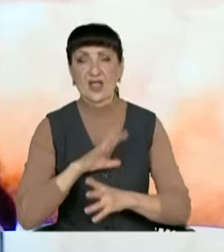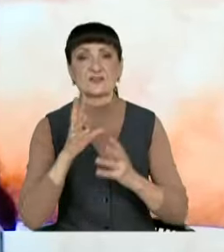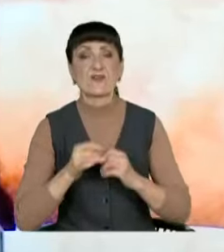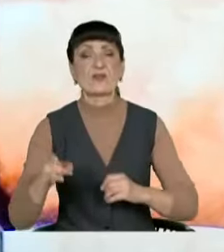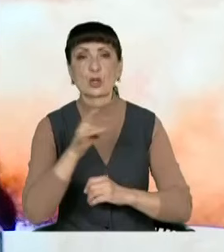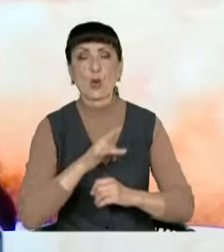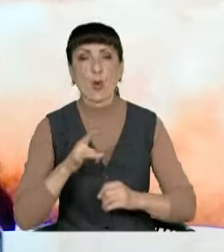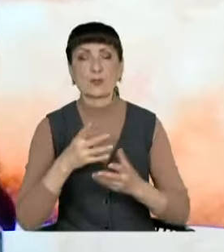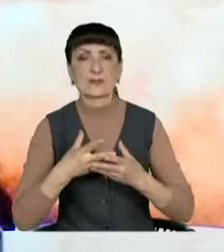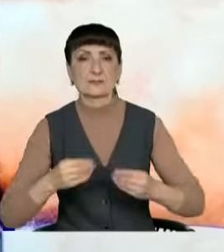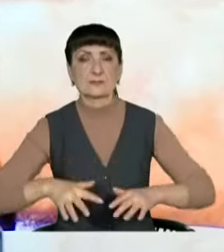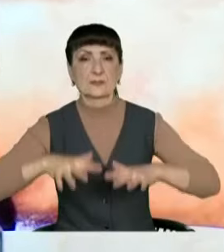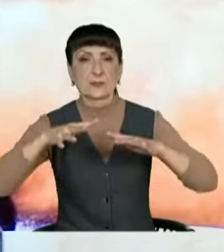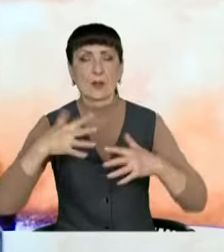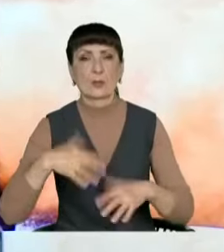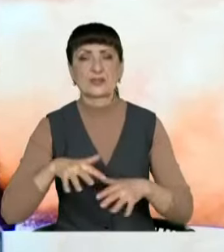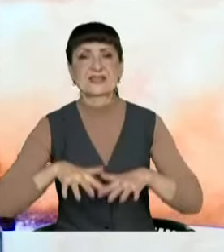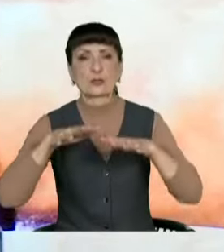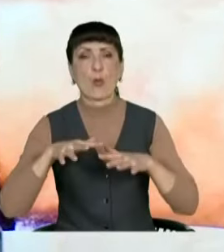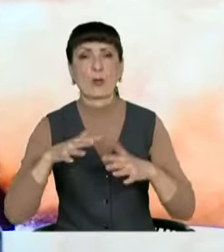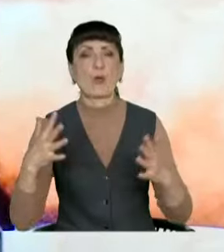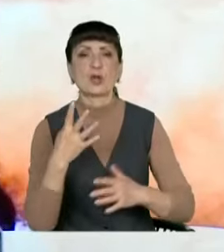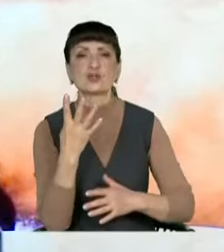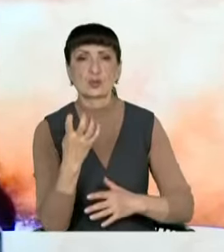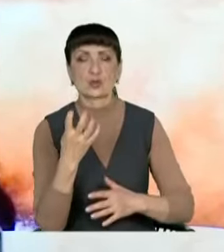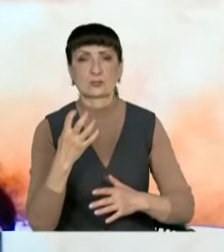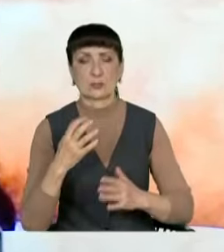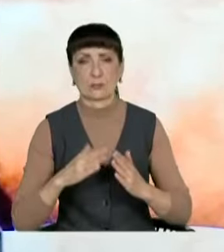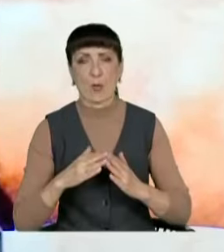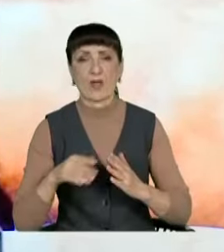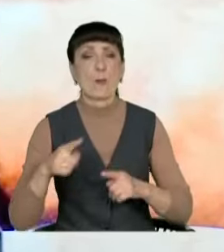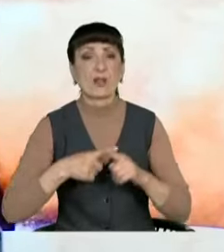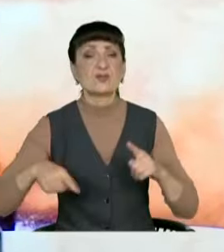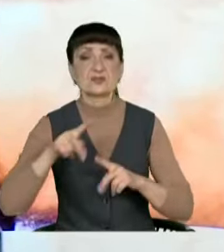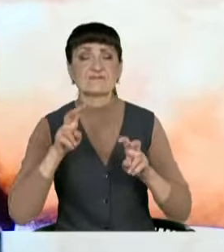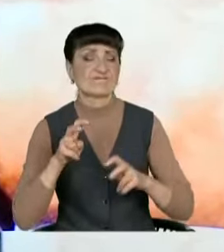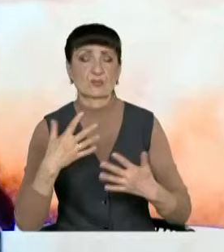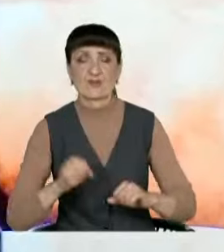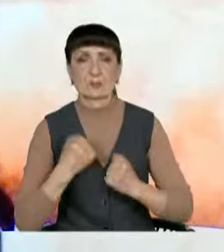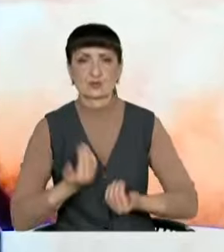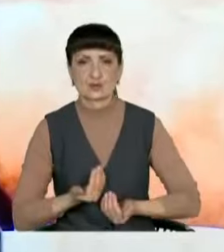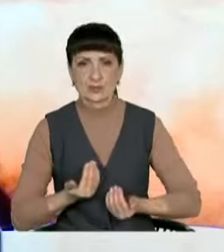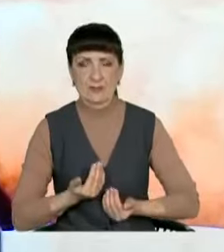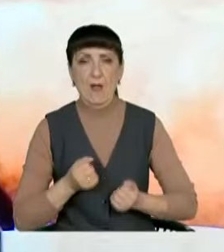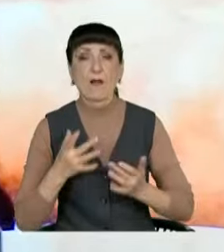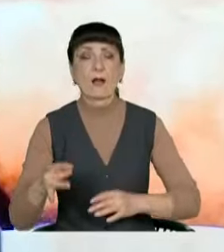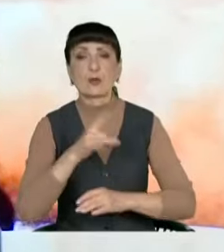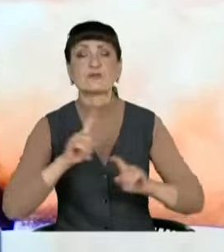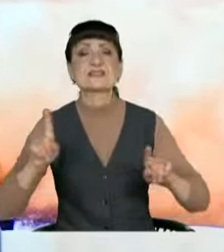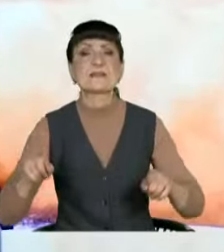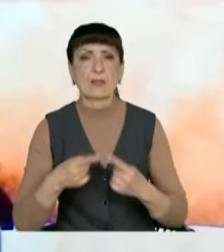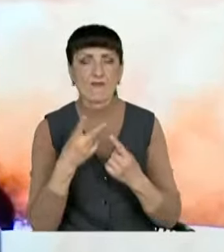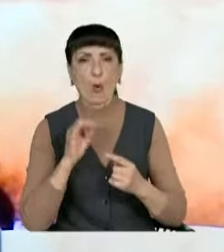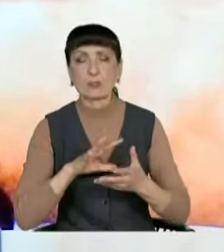регионе от весеннего наводнения были затоплены более 4000 домов. Половину из них признали аварийными. О том, как регион восстанавливается